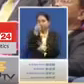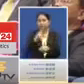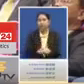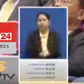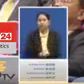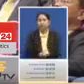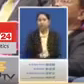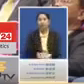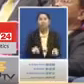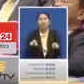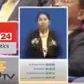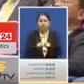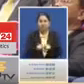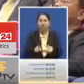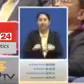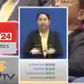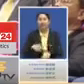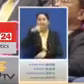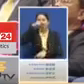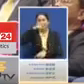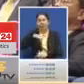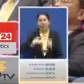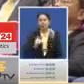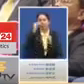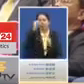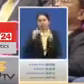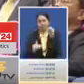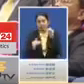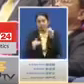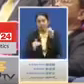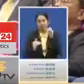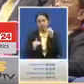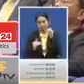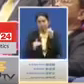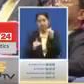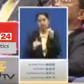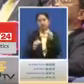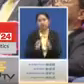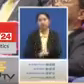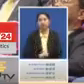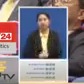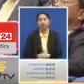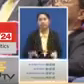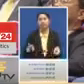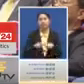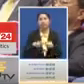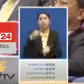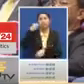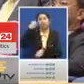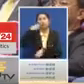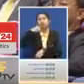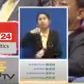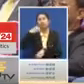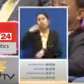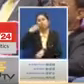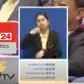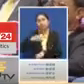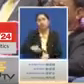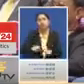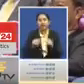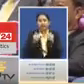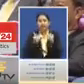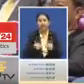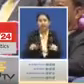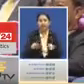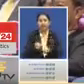มันมีเหมือนกันแต่ของเรามันมากที่สุดคืออันดับหนึ่งของโลกถ้าท่านจะบอกว่ามันเป็นมาทุกยุคใช่แต่ยุคนี้มันมาก